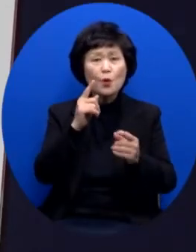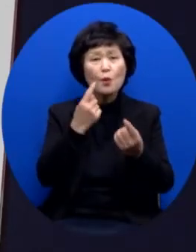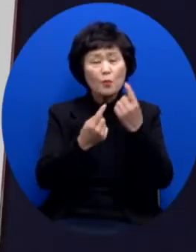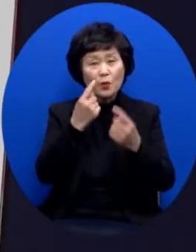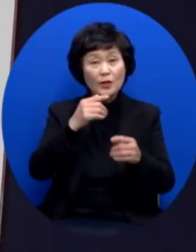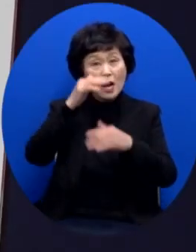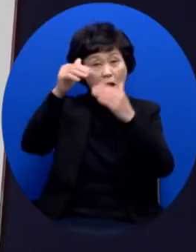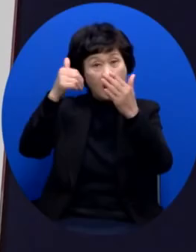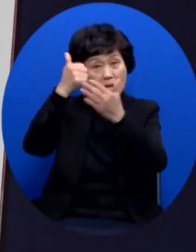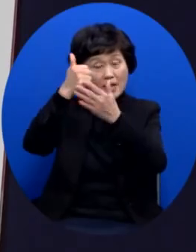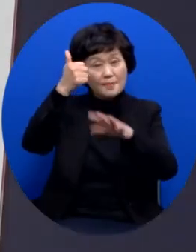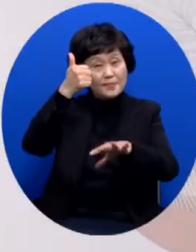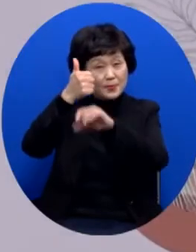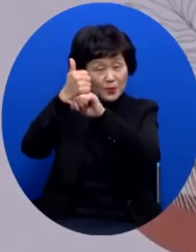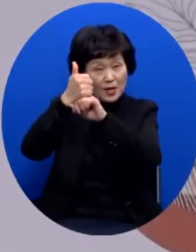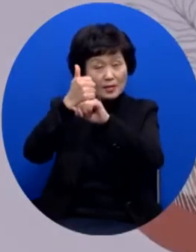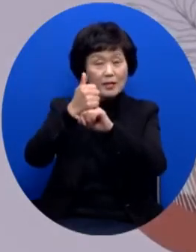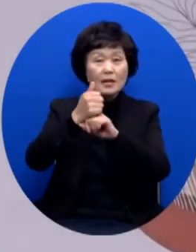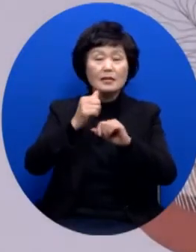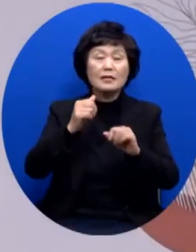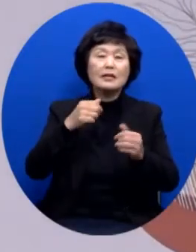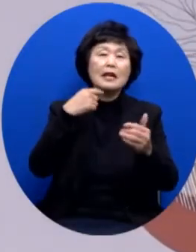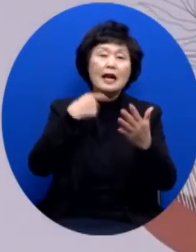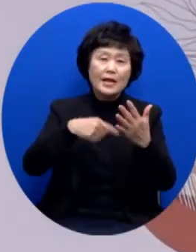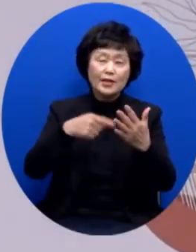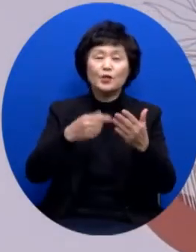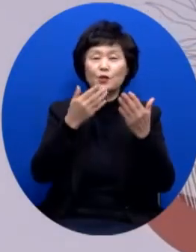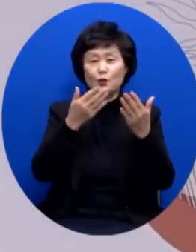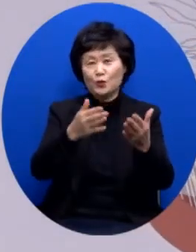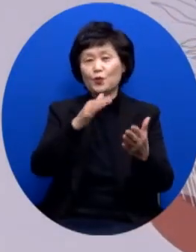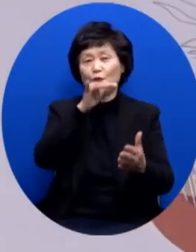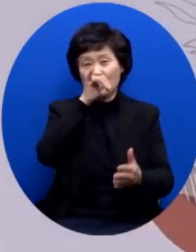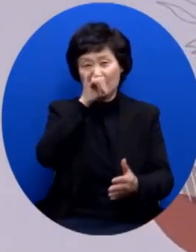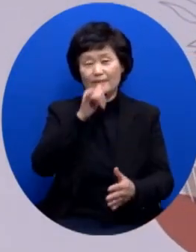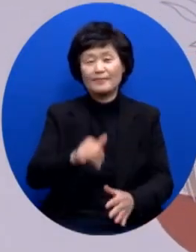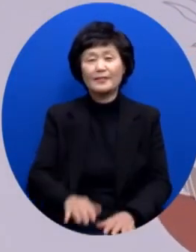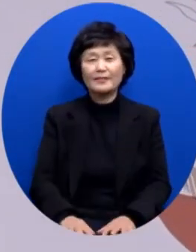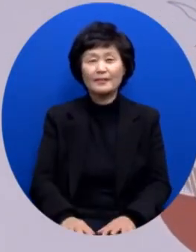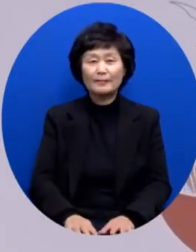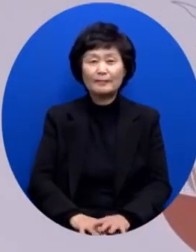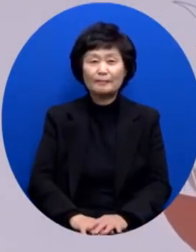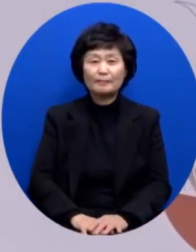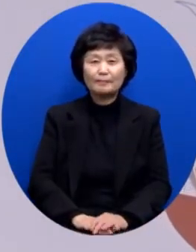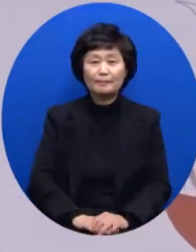아이에게 알려줍니다. 지금까지 이번 한 주간의 책이었습니다.